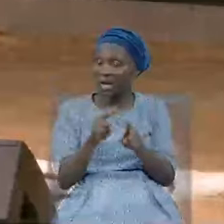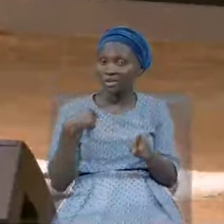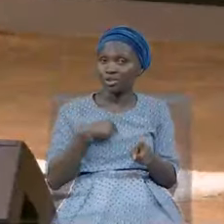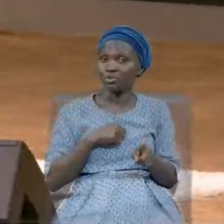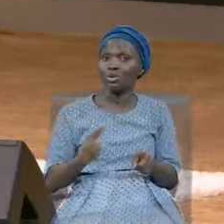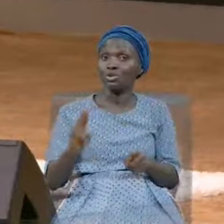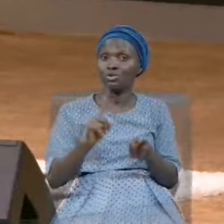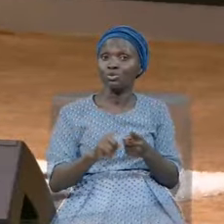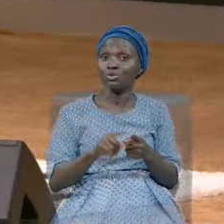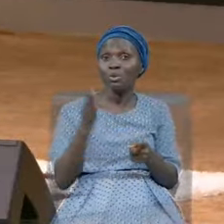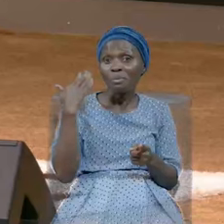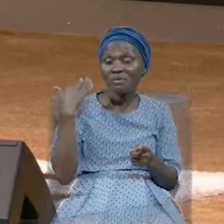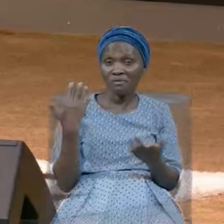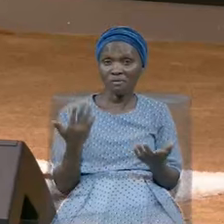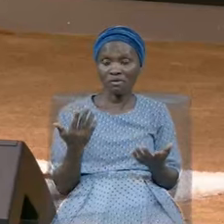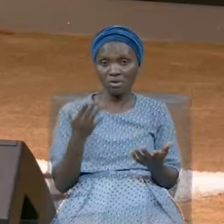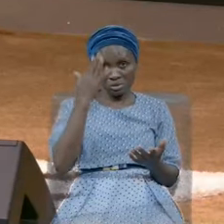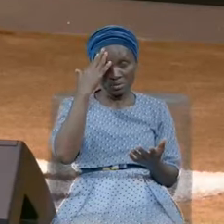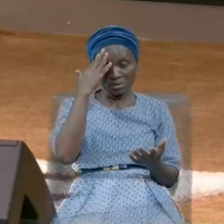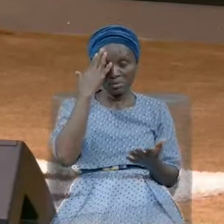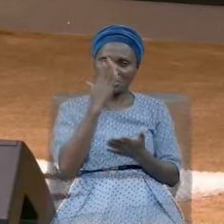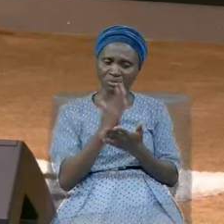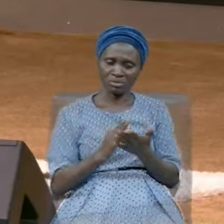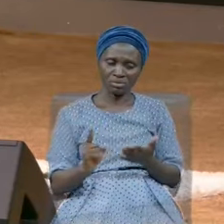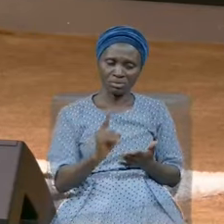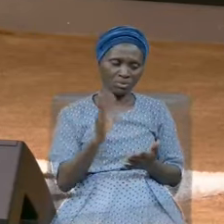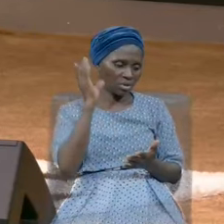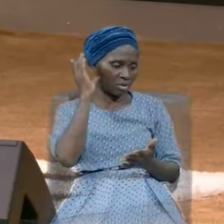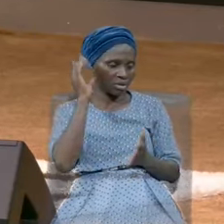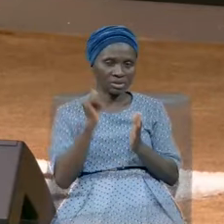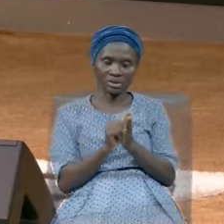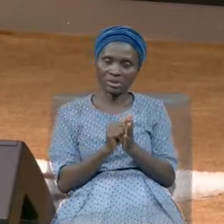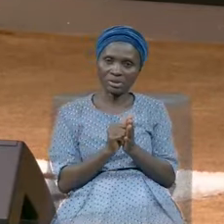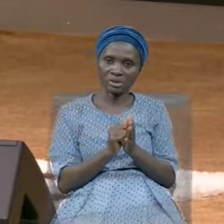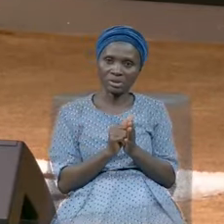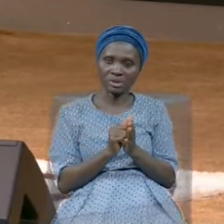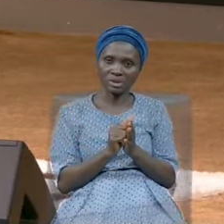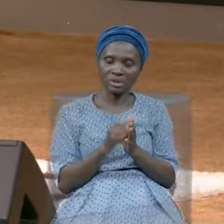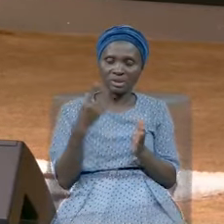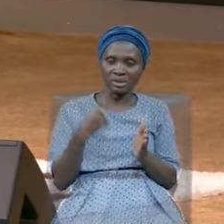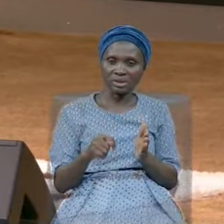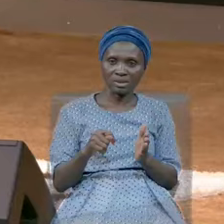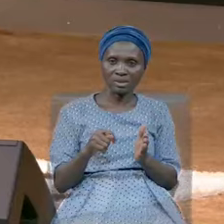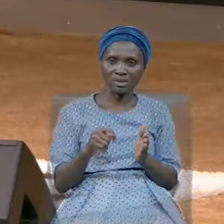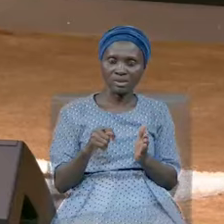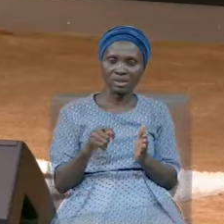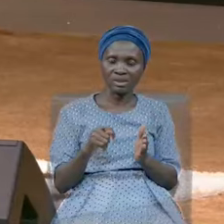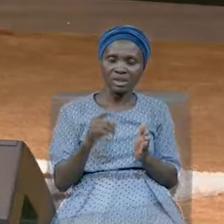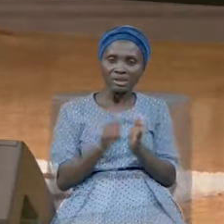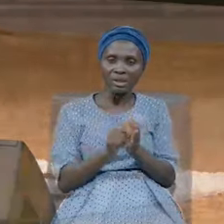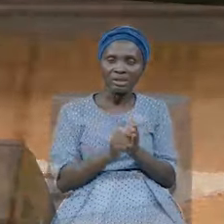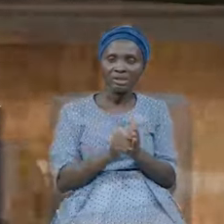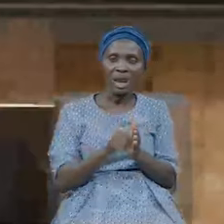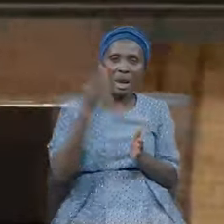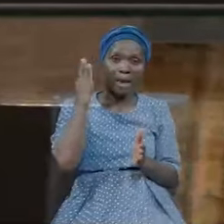qu'auparavant, il y a quelqu'un a appris que Dieu de la vie profonde